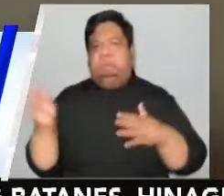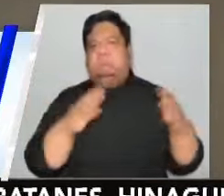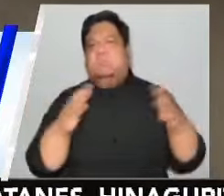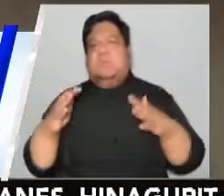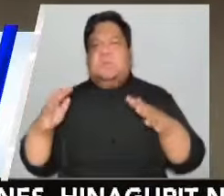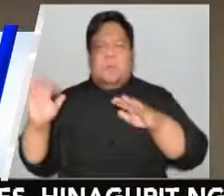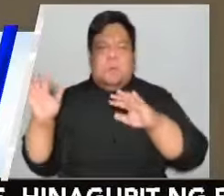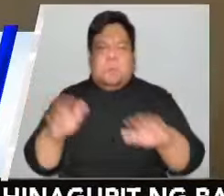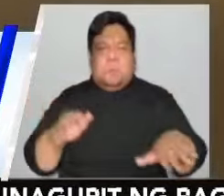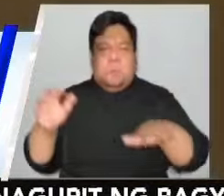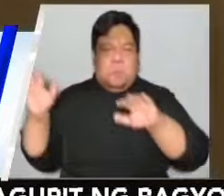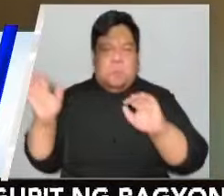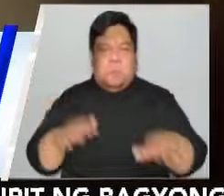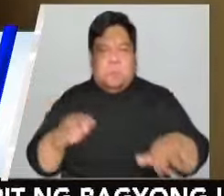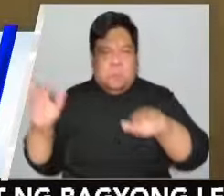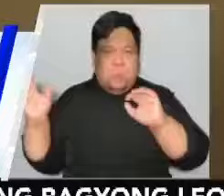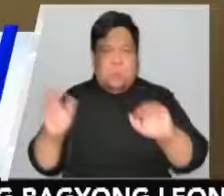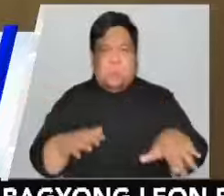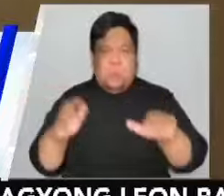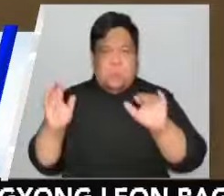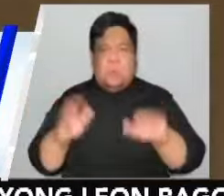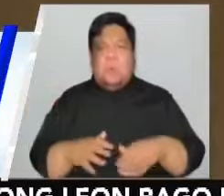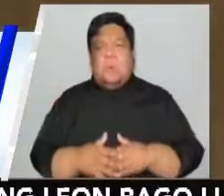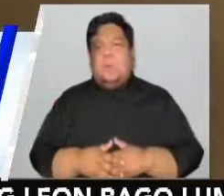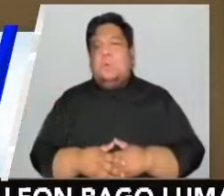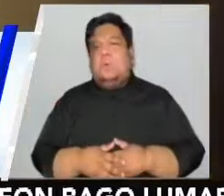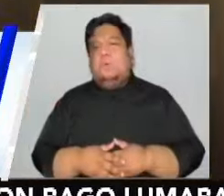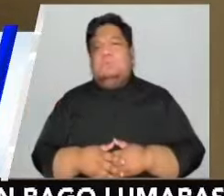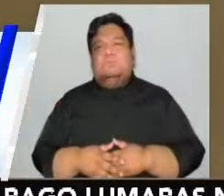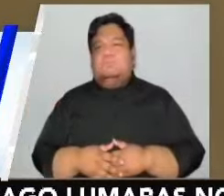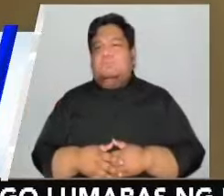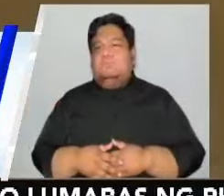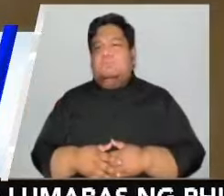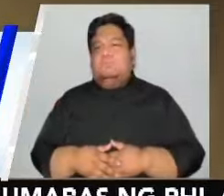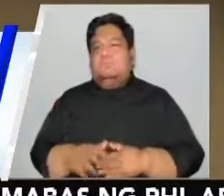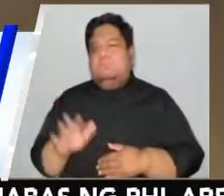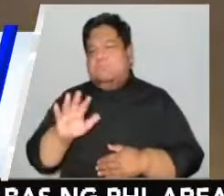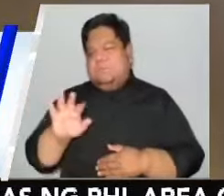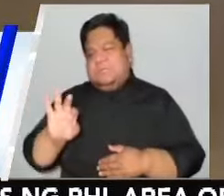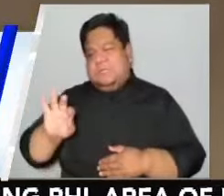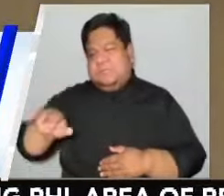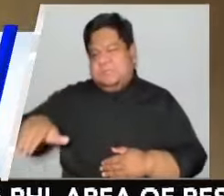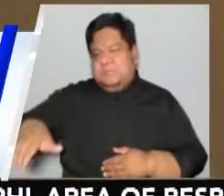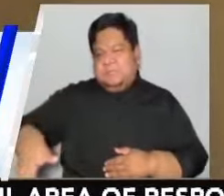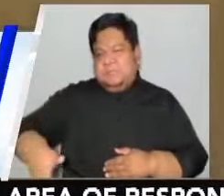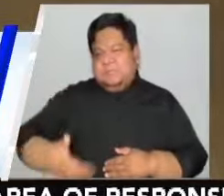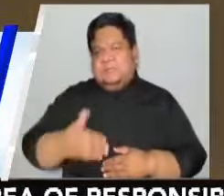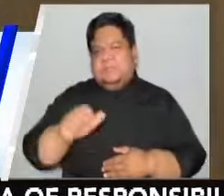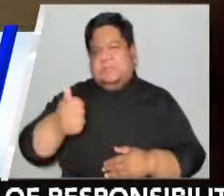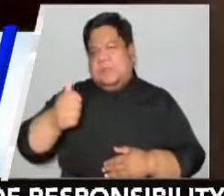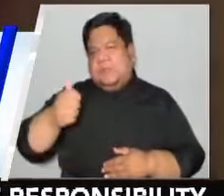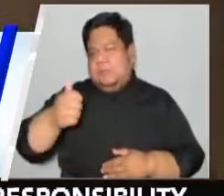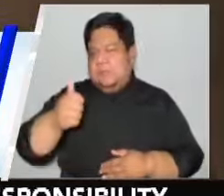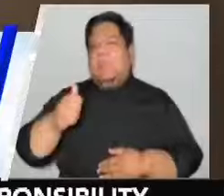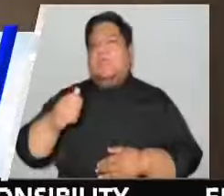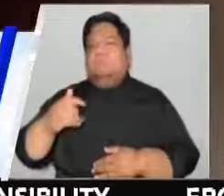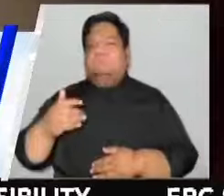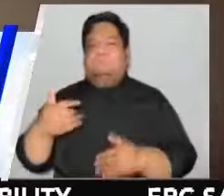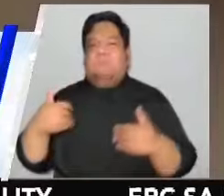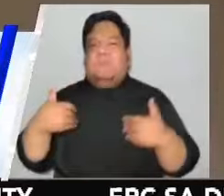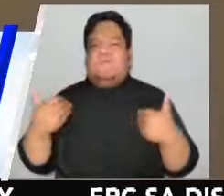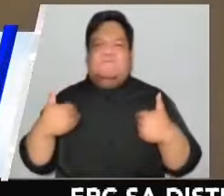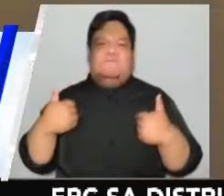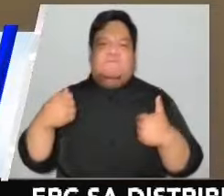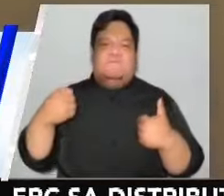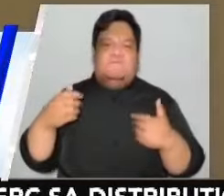pagkakas ng hangin, hanggang ano po niya, mga hanggang alas 10 ng gabi na ramdaman dito sa Taipei City. At